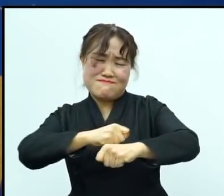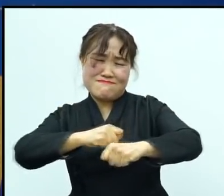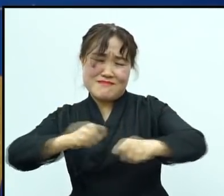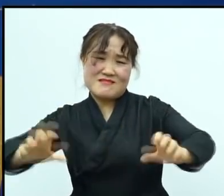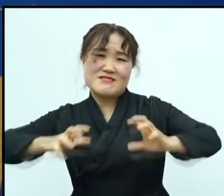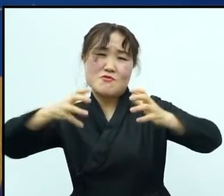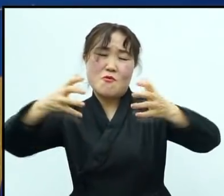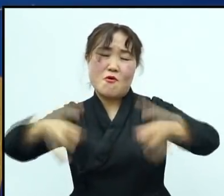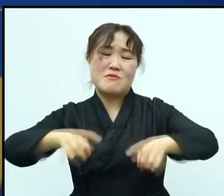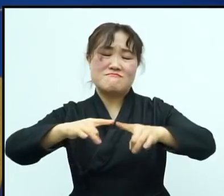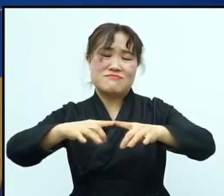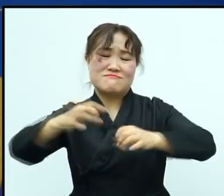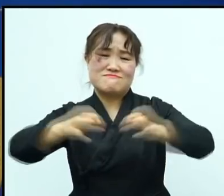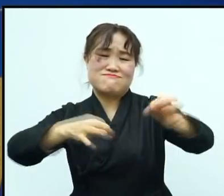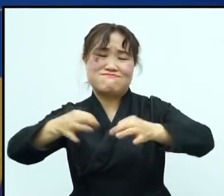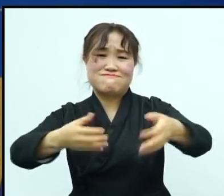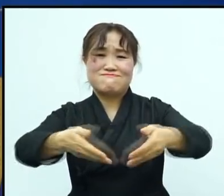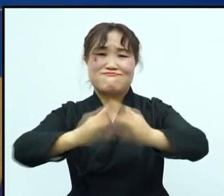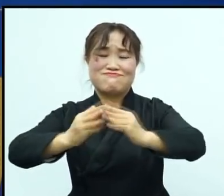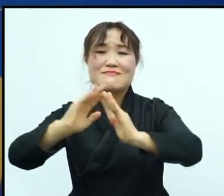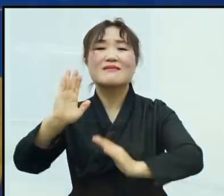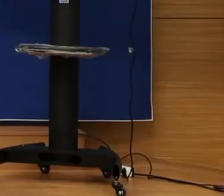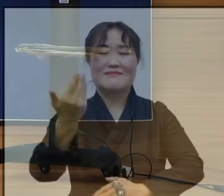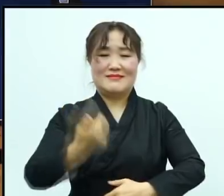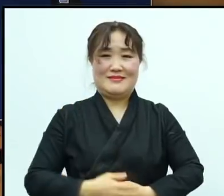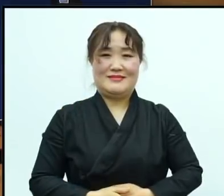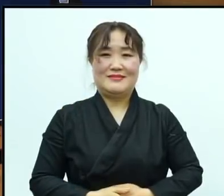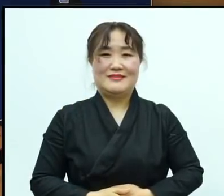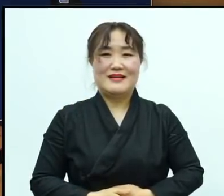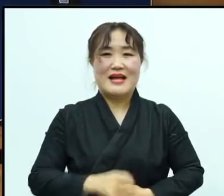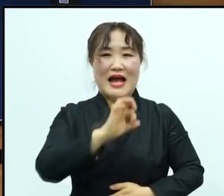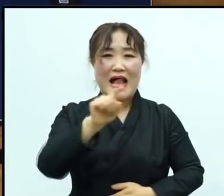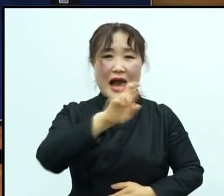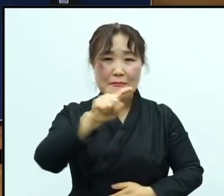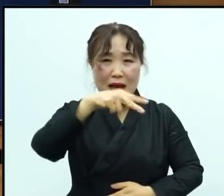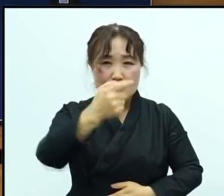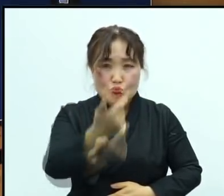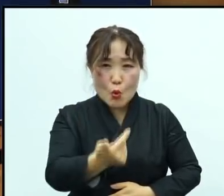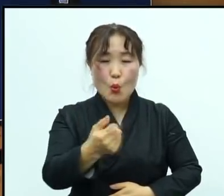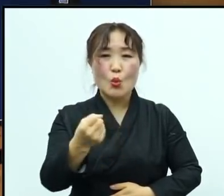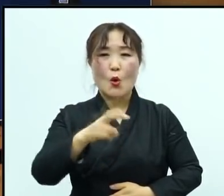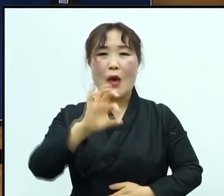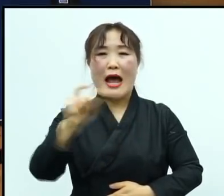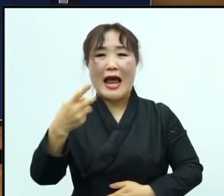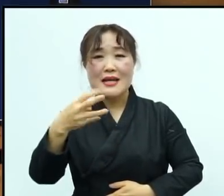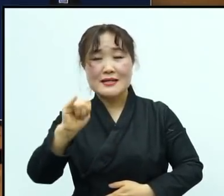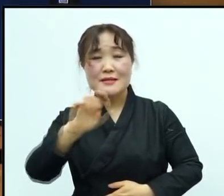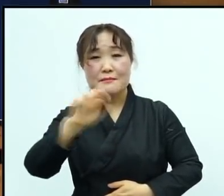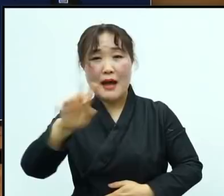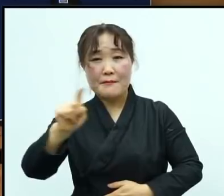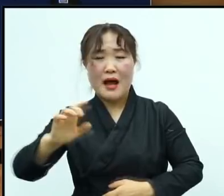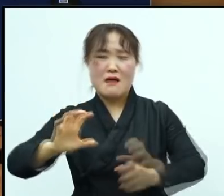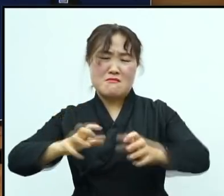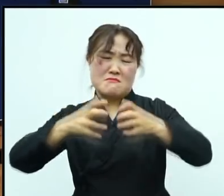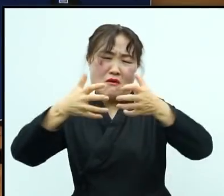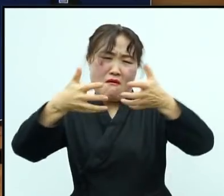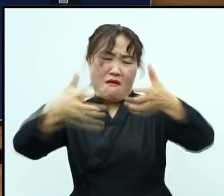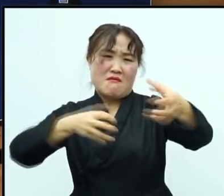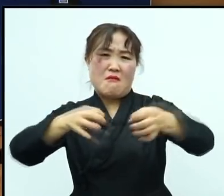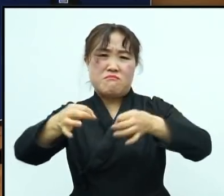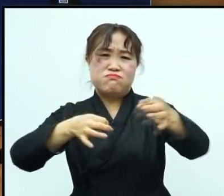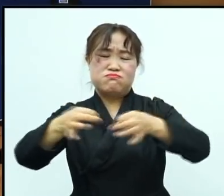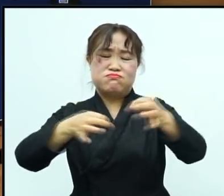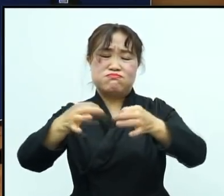글로벌 전자상거래 허브를 조성할 것입니다. 아마존, 알리바바 등 글로벌 전자상거래 기업들의